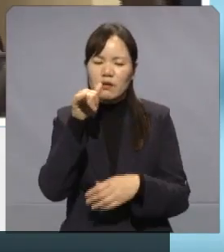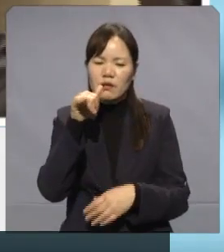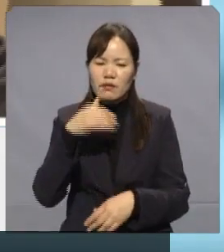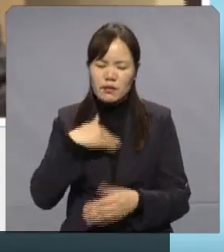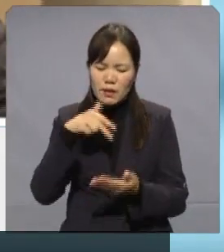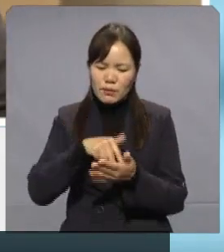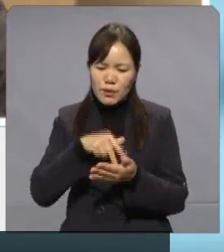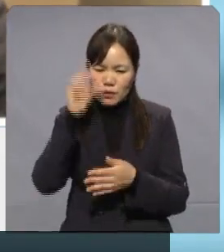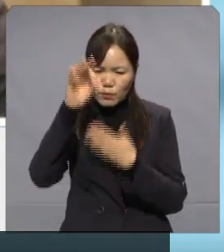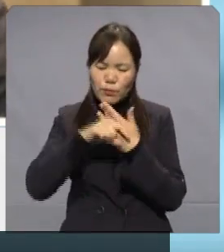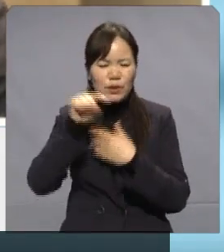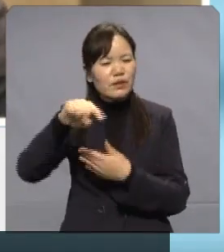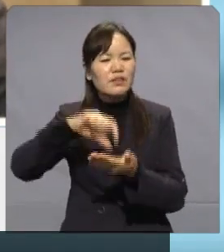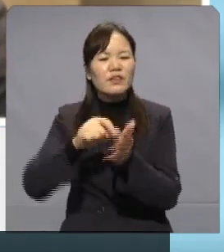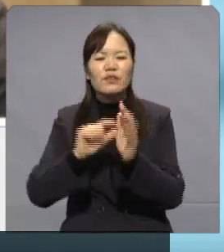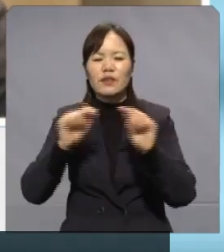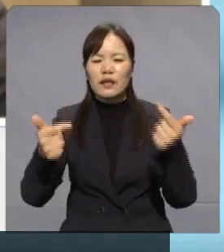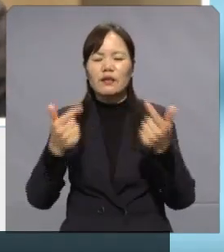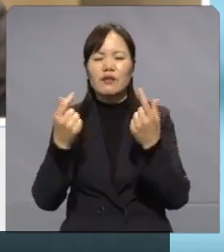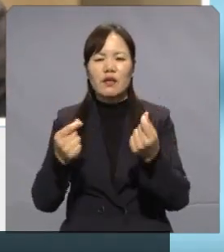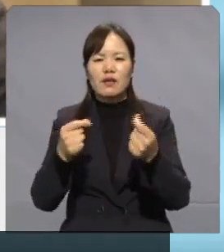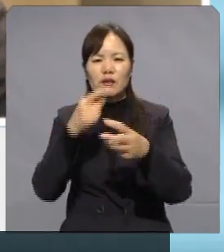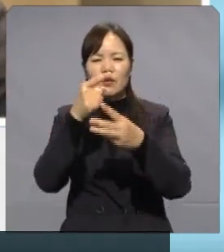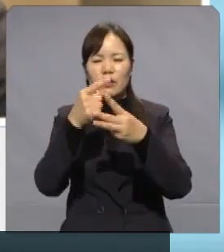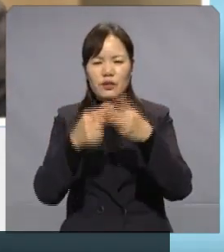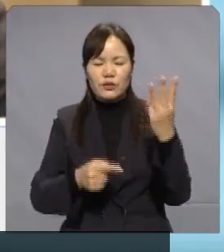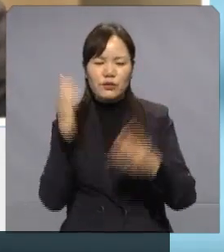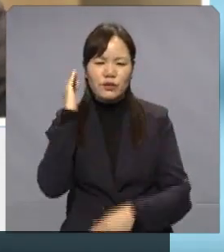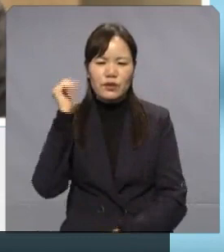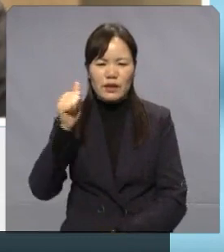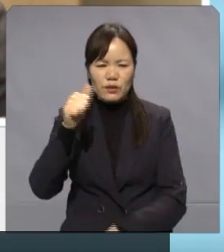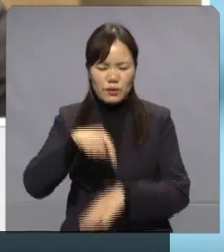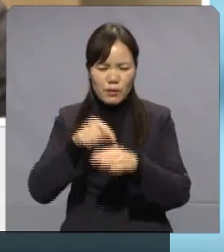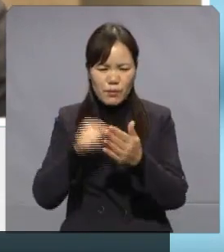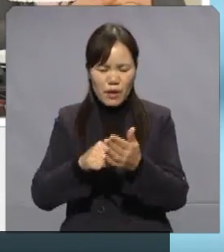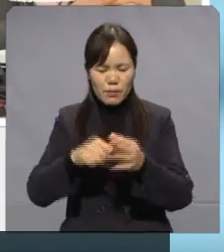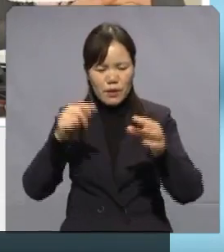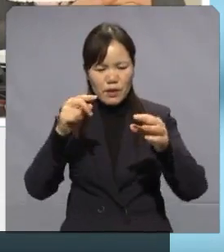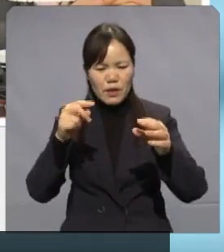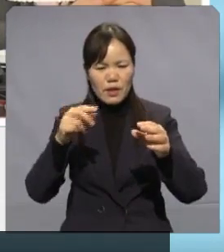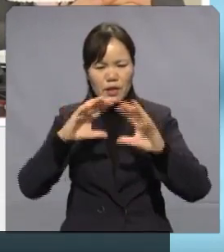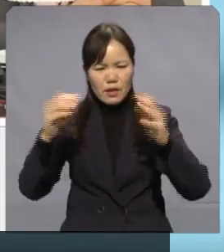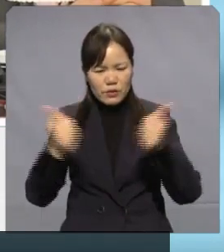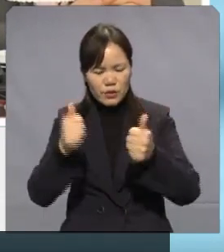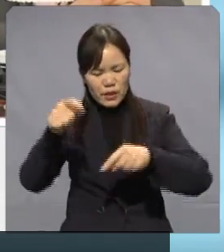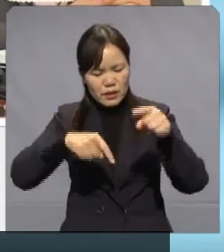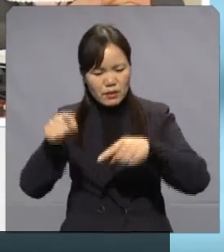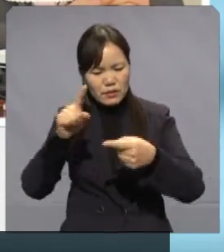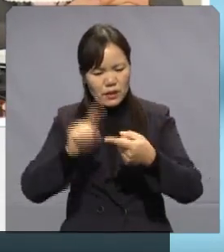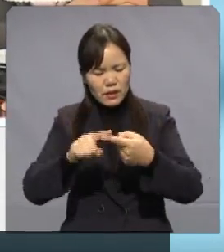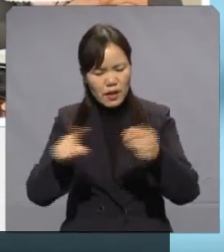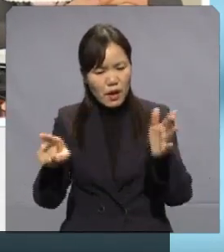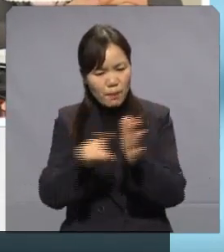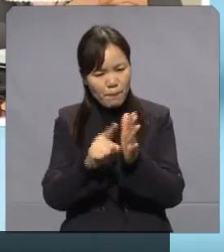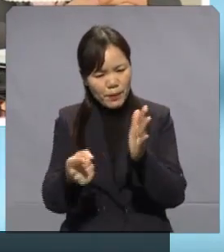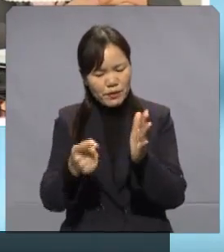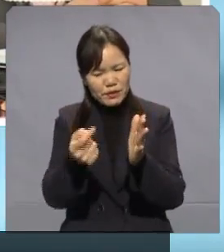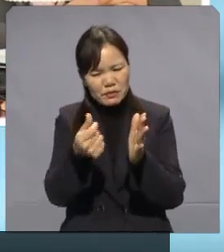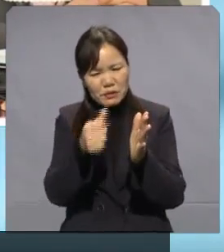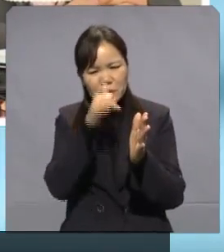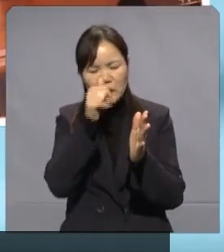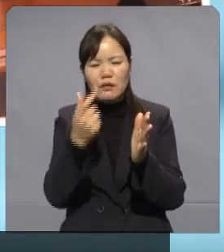같습니다. 여전히 윤석열 대통령의 그 심중에는 여의도 정치에 대한 불신이 남아있기 때문에 네네. 그렇게까지 가기는 좀 어렵지 않을까 싶습니다.